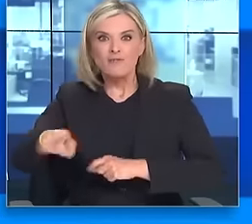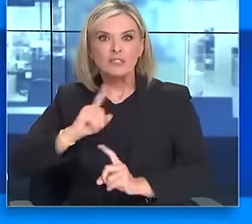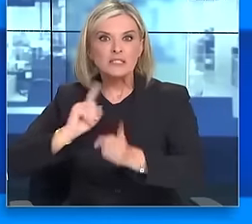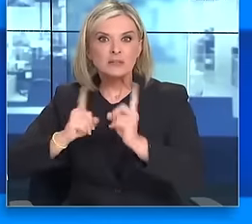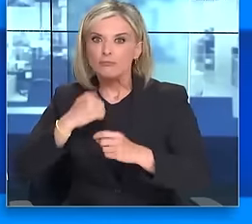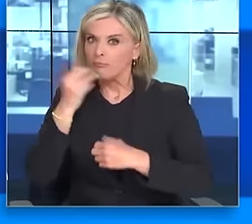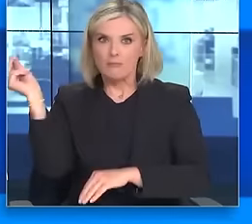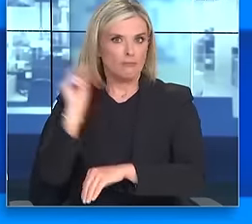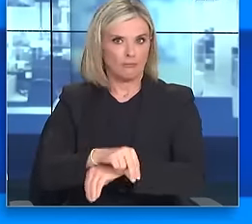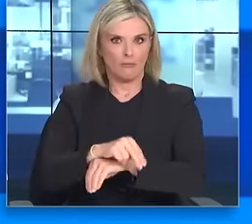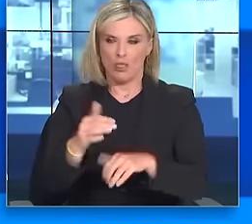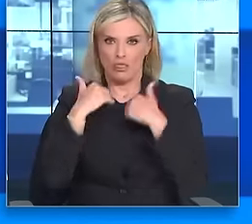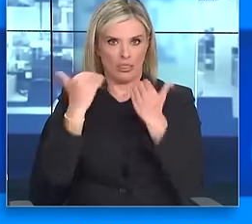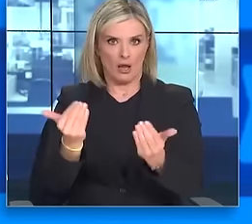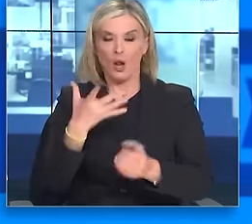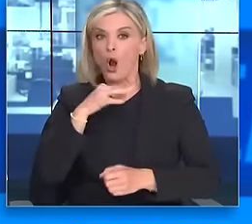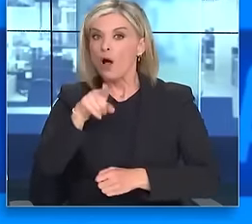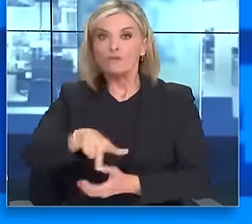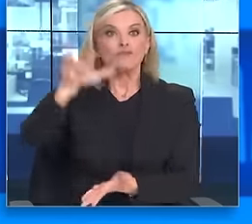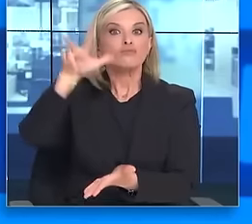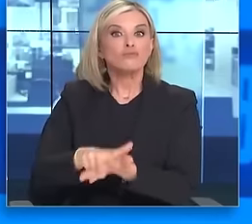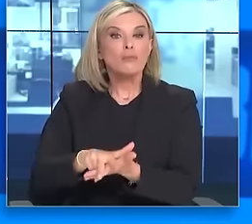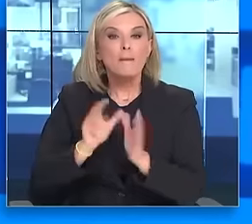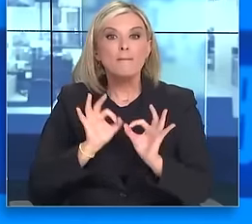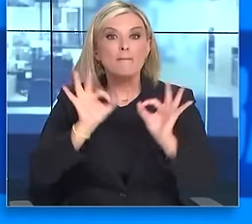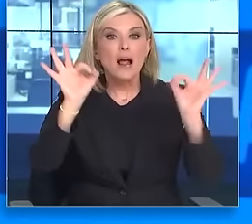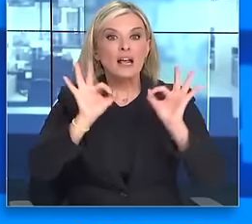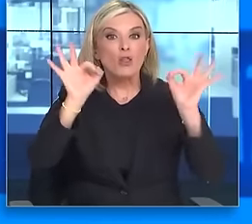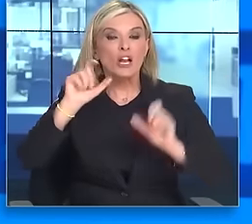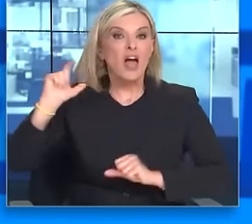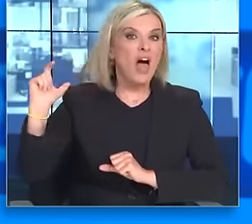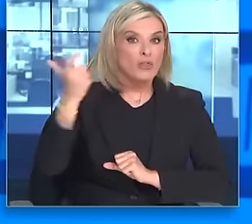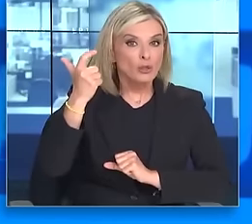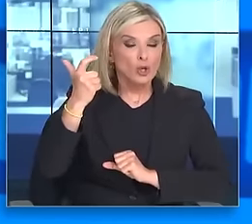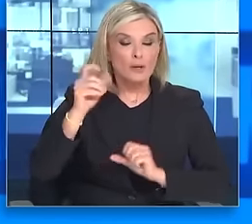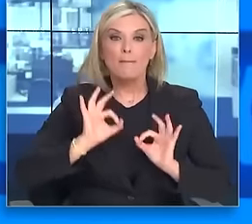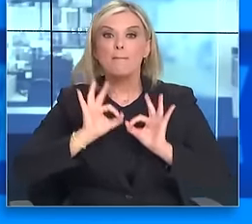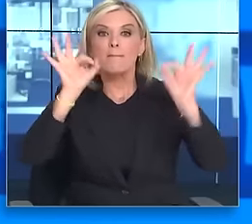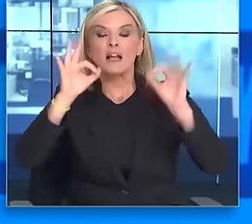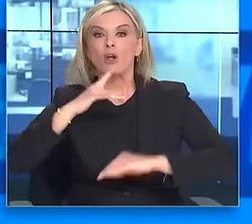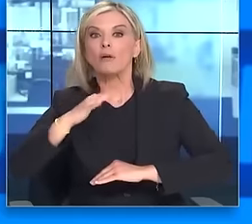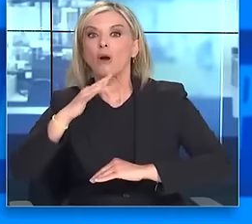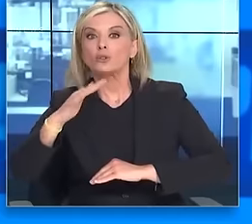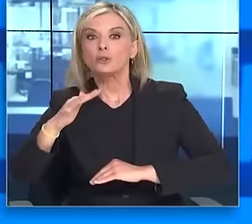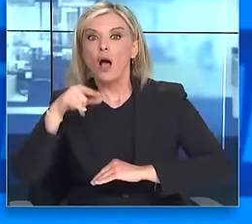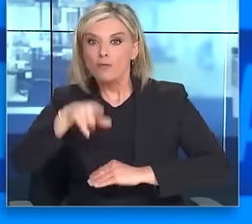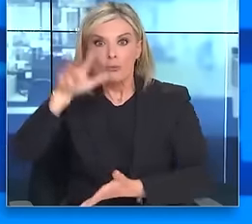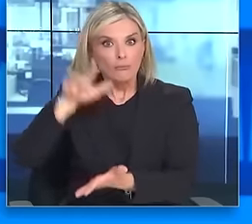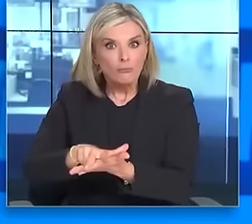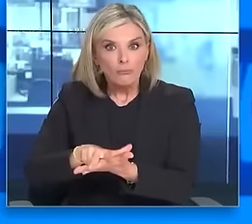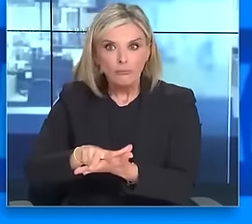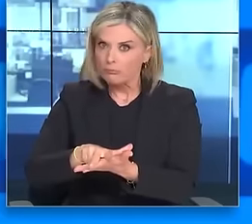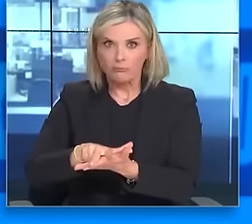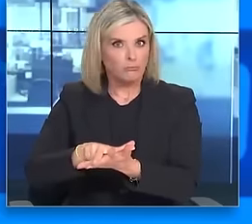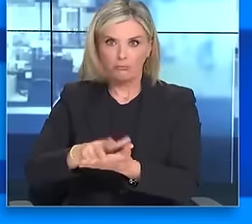ότι η Συμφωνία αυτή κατοχύρωνε μακεδονική εθνότητα και μακεδονική γλώσσα. Να. Αυτός ήταν ο βασικός λόγος που δεν ψηφίσαμε τη Συμφωνία. Στο ζήτημα όμως